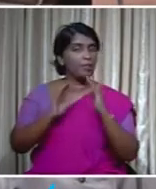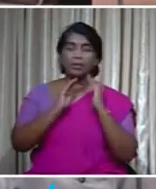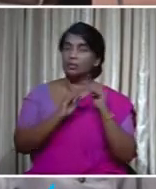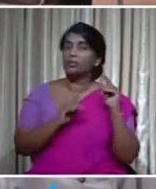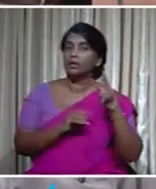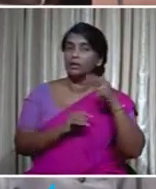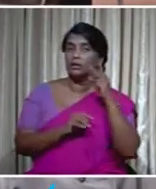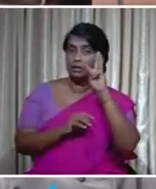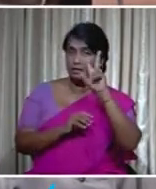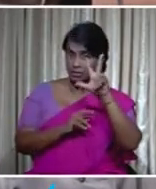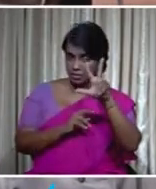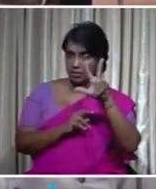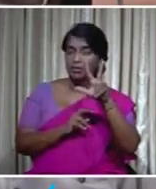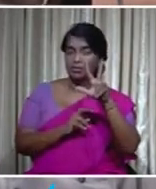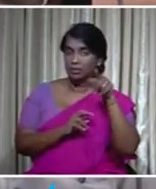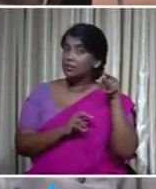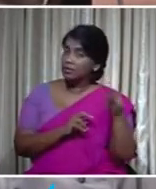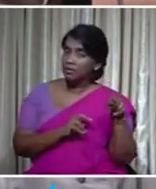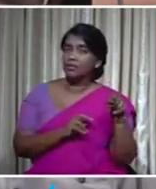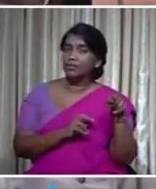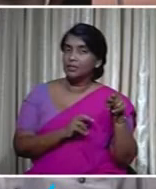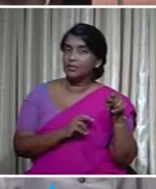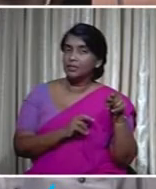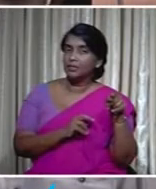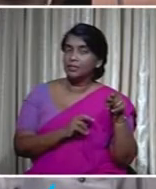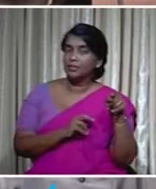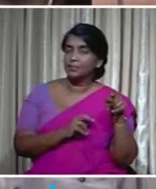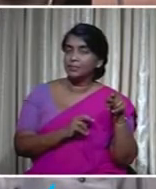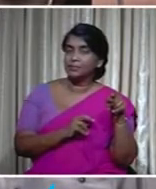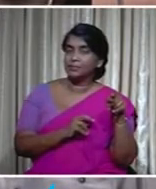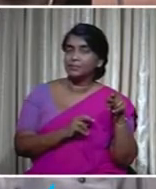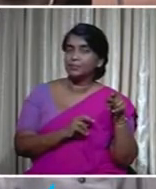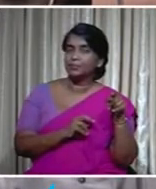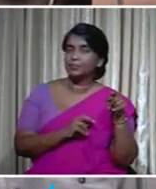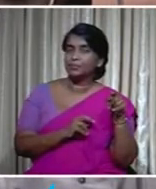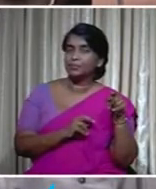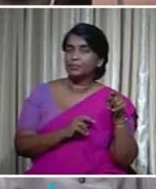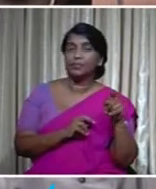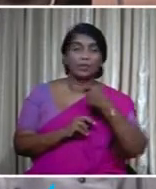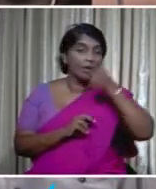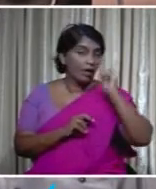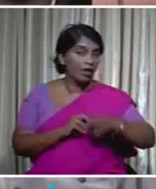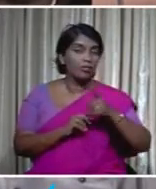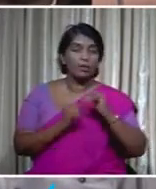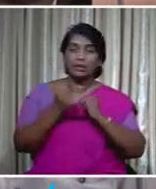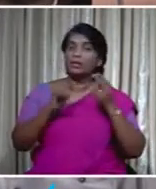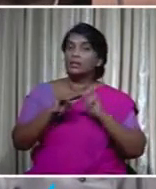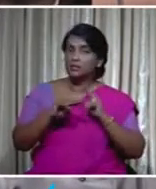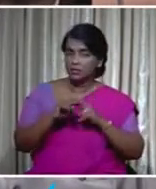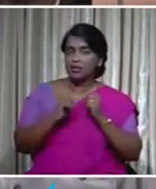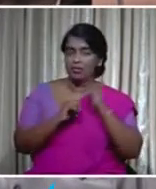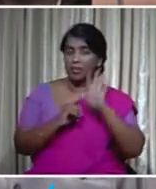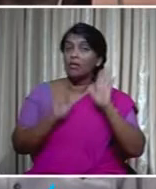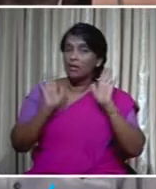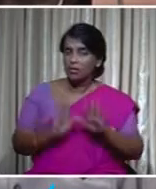பேருக்கான வேக்கன்ட் அதுக்குரிய அப்ரூவல் கார்டர் இருக்கிறது. இந்த அப்ரூவல் கார்டர் 238 ஆக இருக்கிற பொழுது